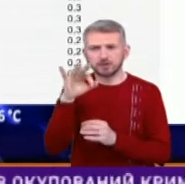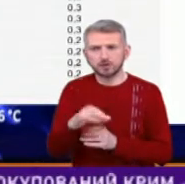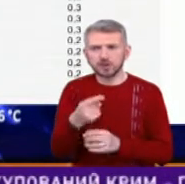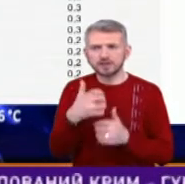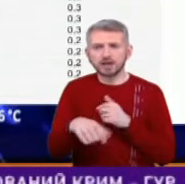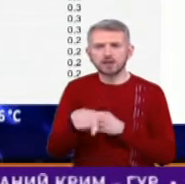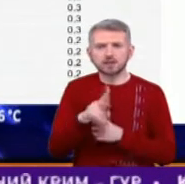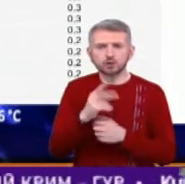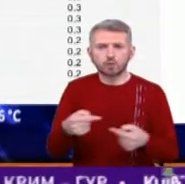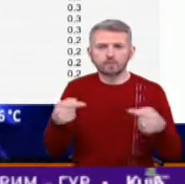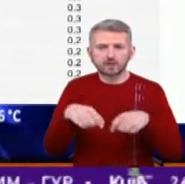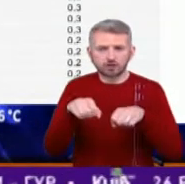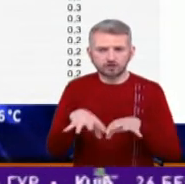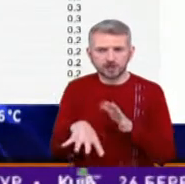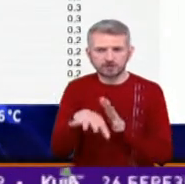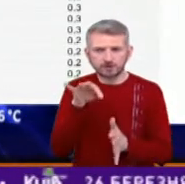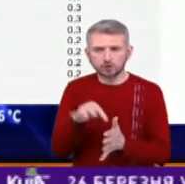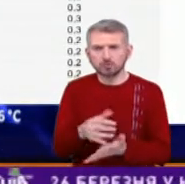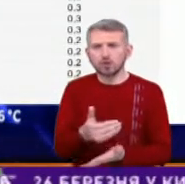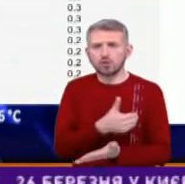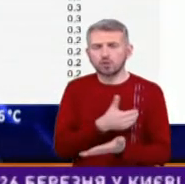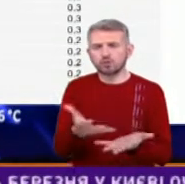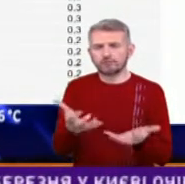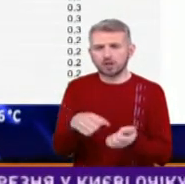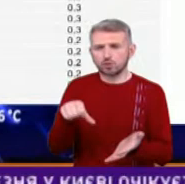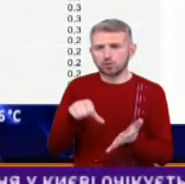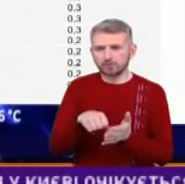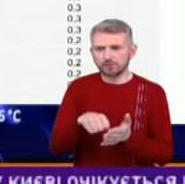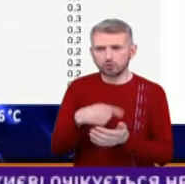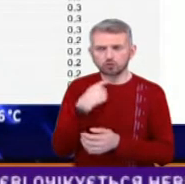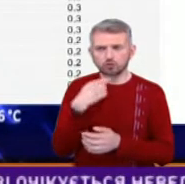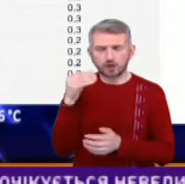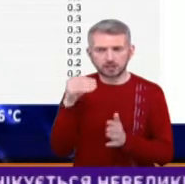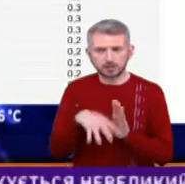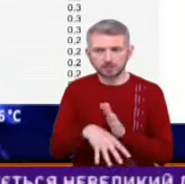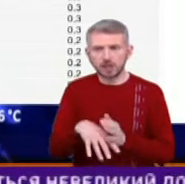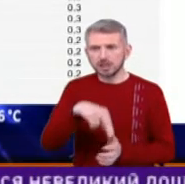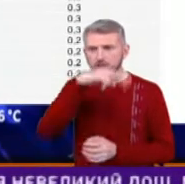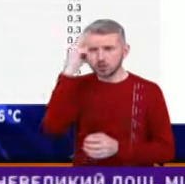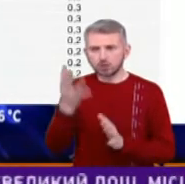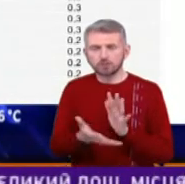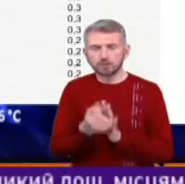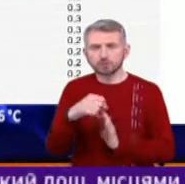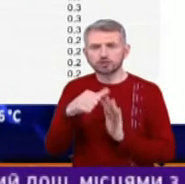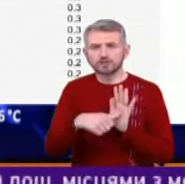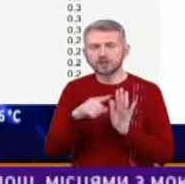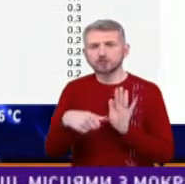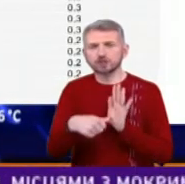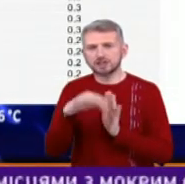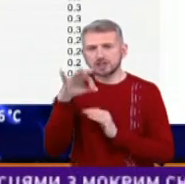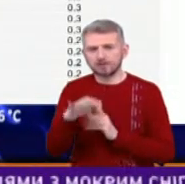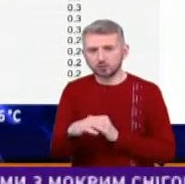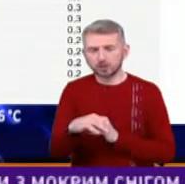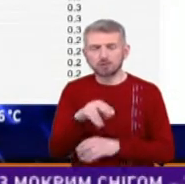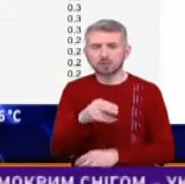хто визначився з вибором та мають намір взяти участь у голосуванні. Юлії Тимошенко підтримують 16,6%, а